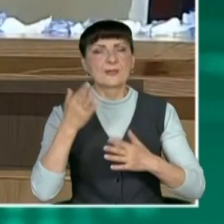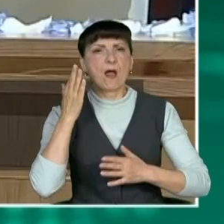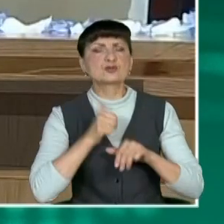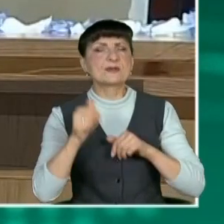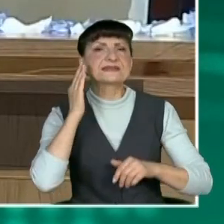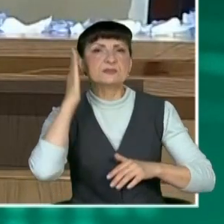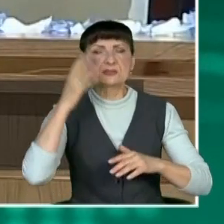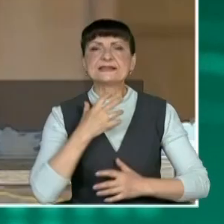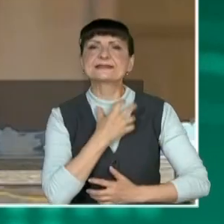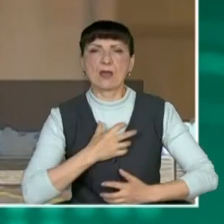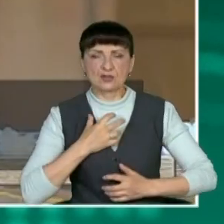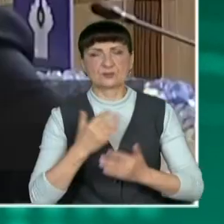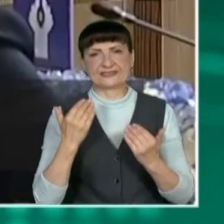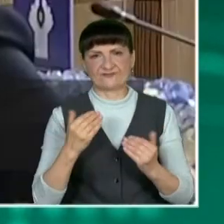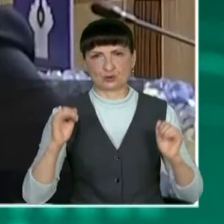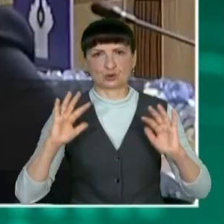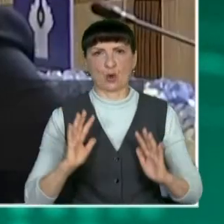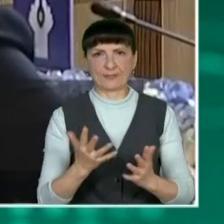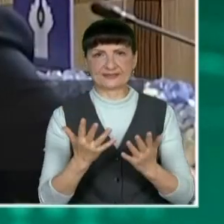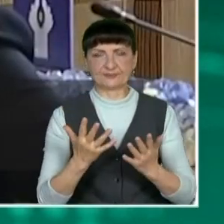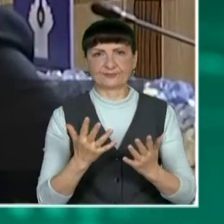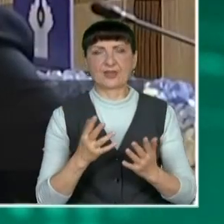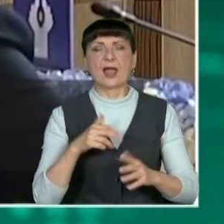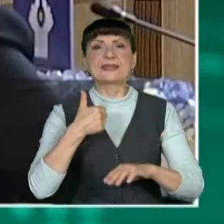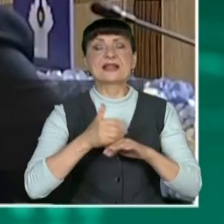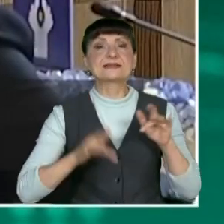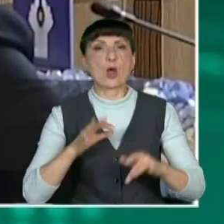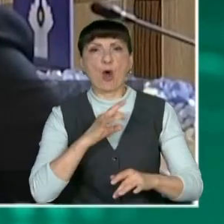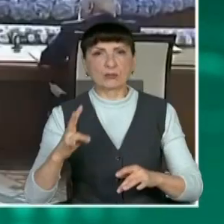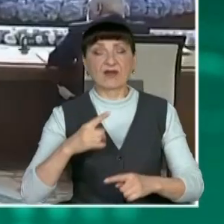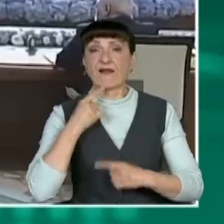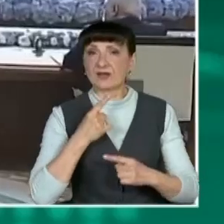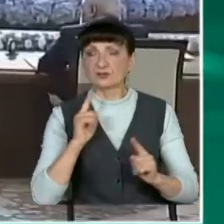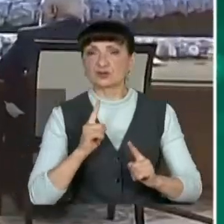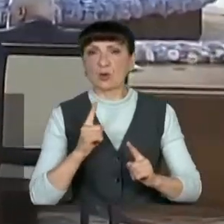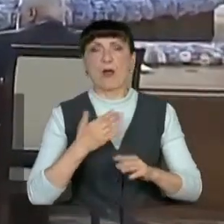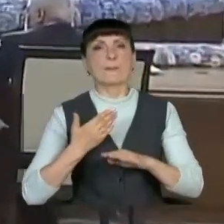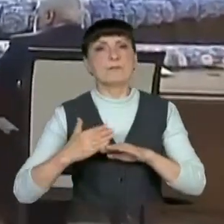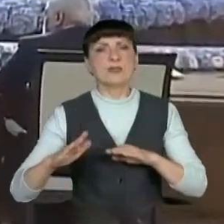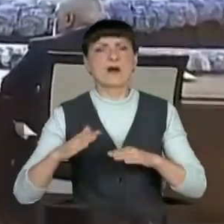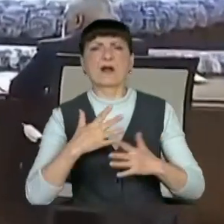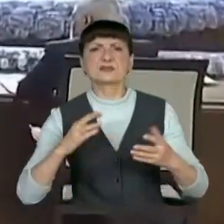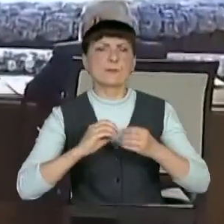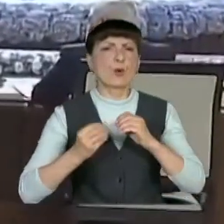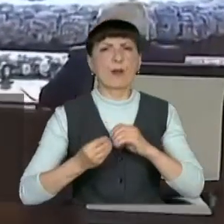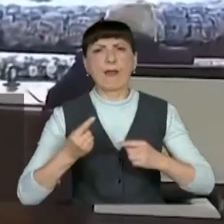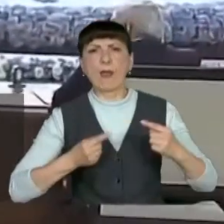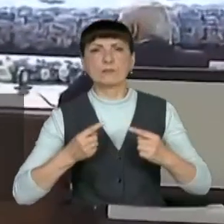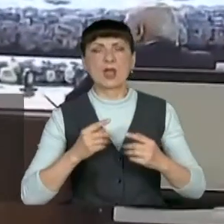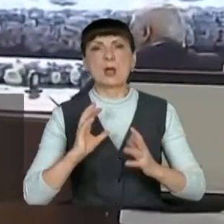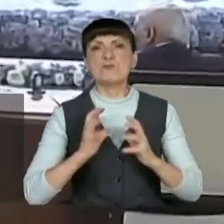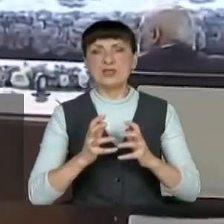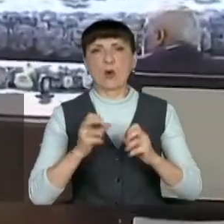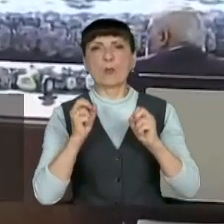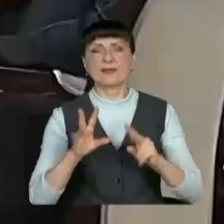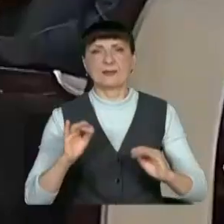и значимость сегодняшнему событию. Генсек ООН, в свою очередь, подчеркнул, что помимо геополитических разногласий, миру